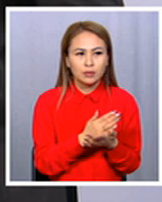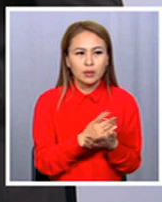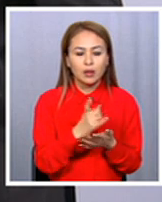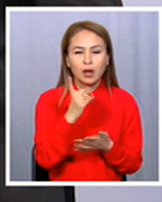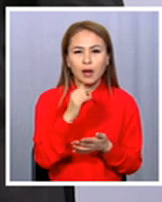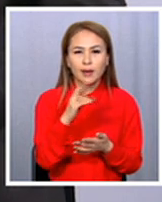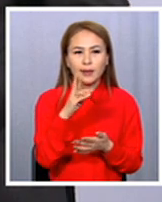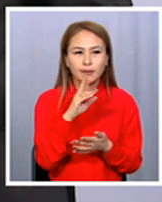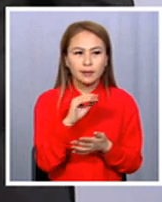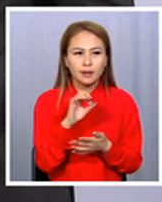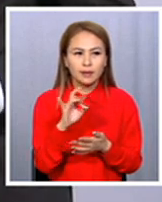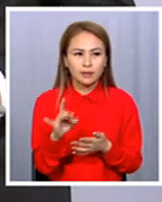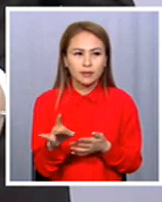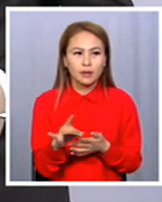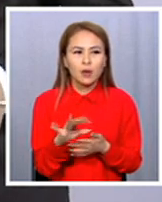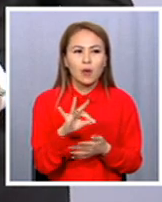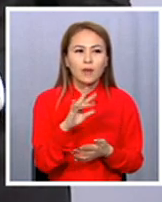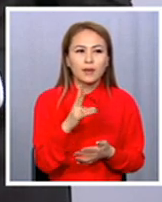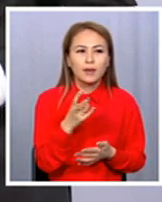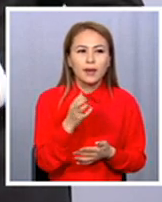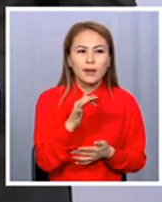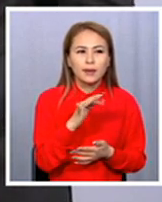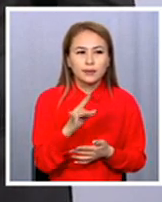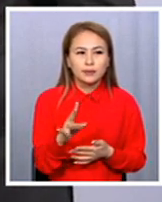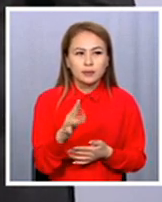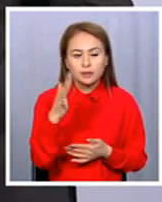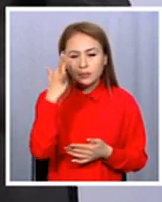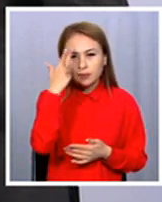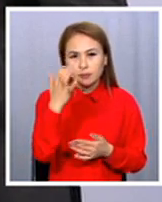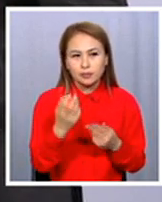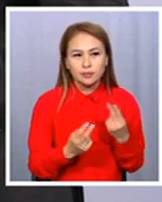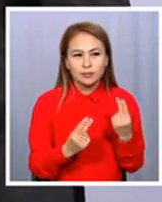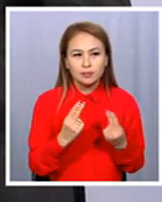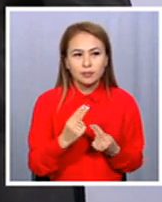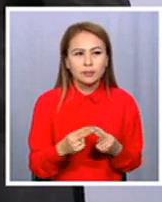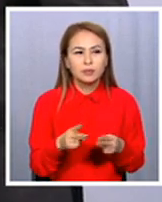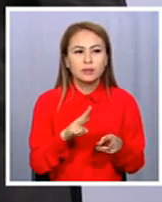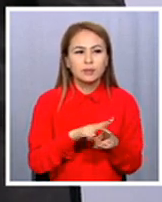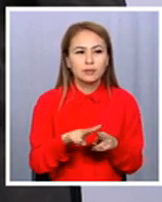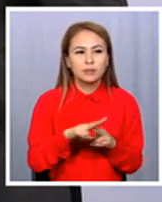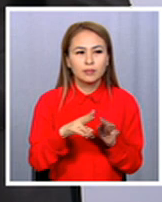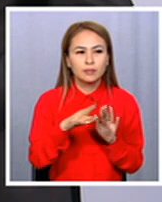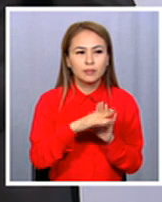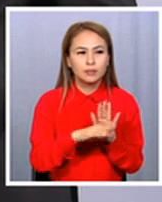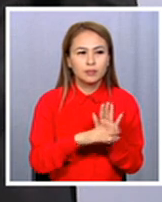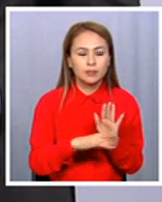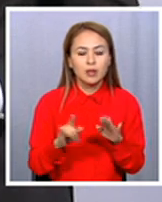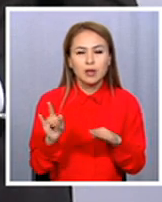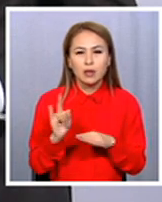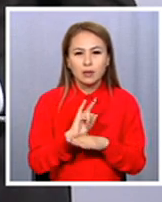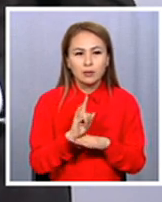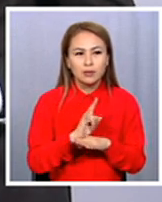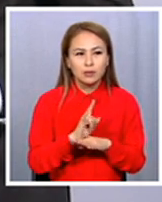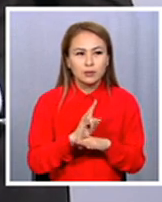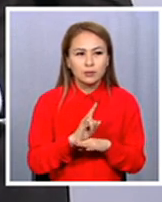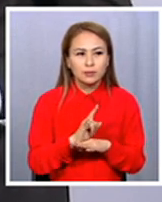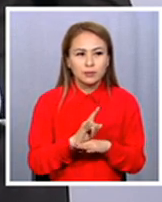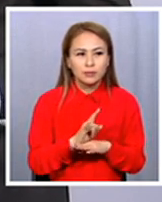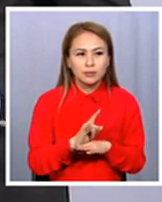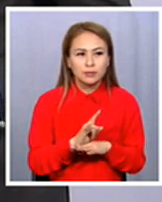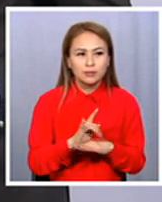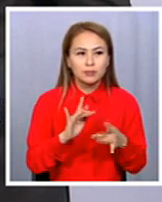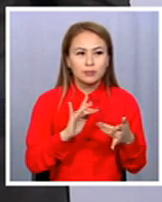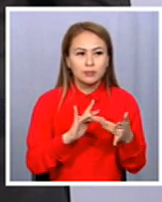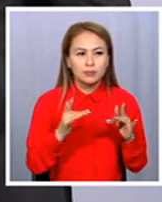хакерлік шабуылдар, онлайн құмар ойындары, зиянды бағдарламалар, интернеттегі